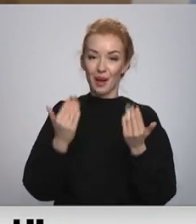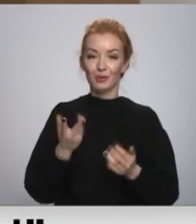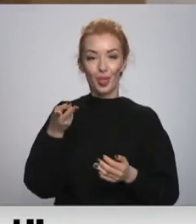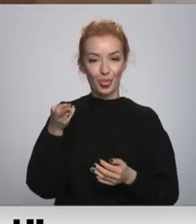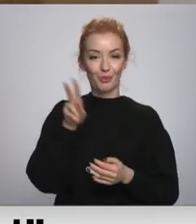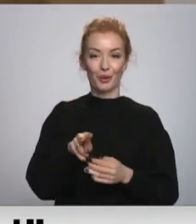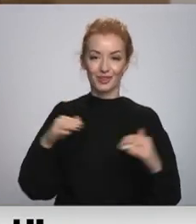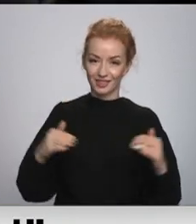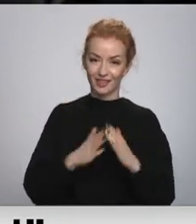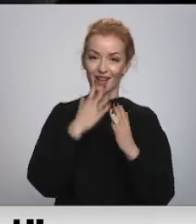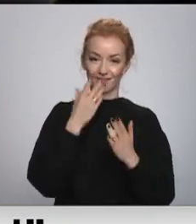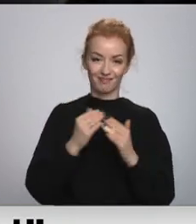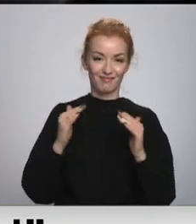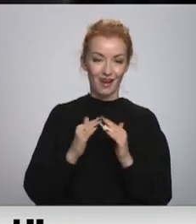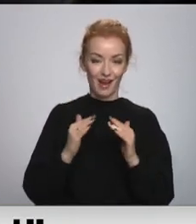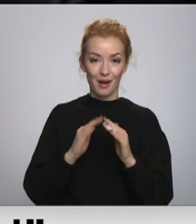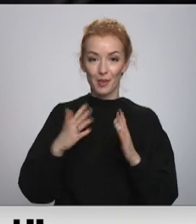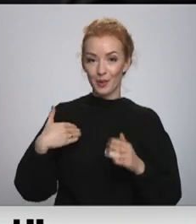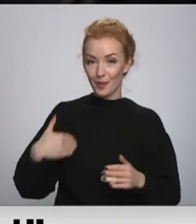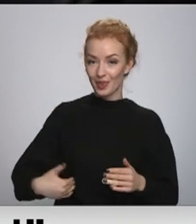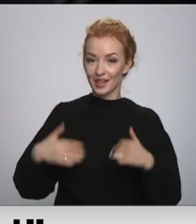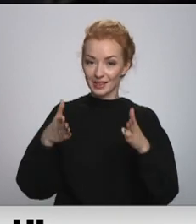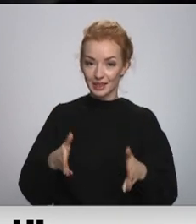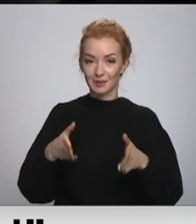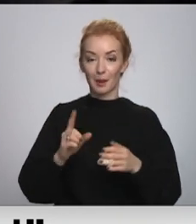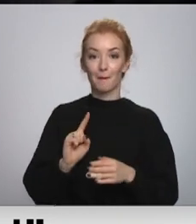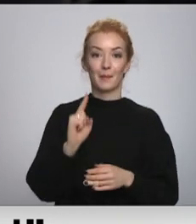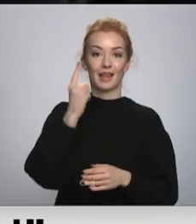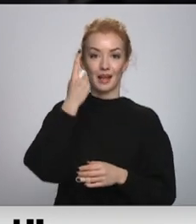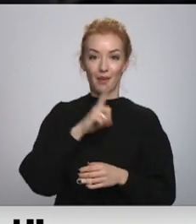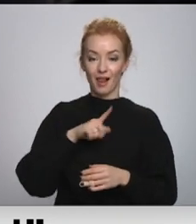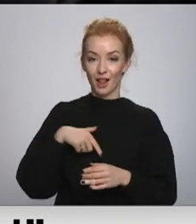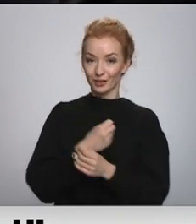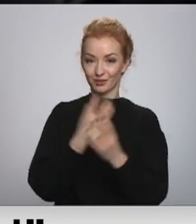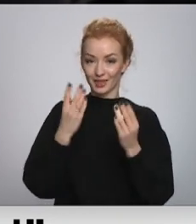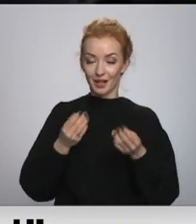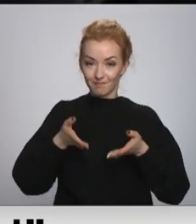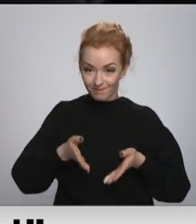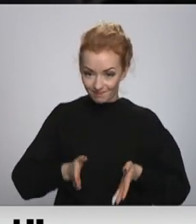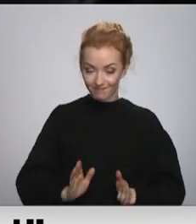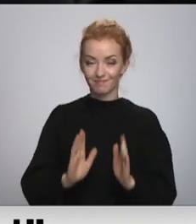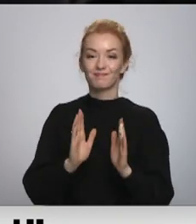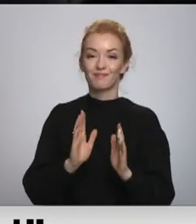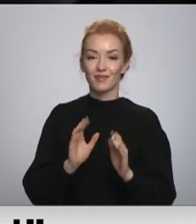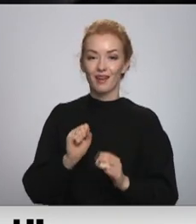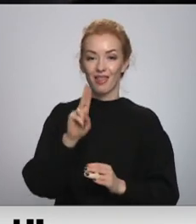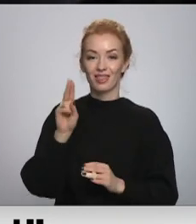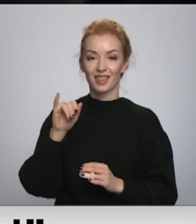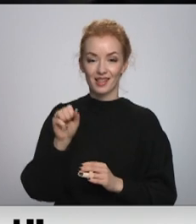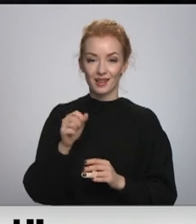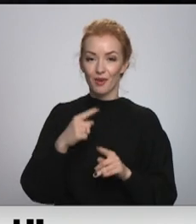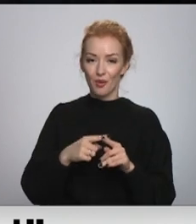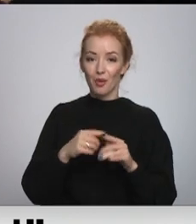dubulta svētka mūsu mājās. Savukārt Kuldīgas slimnīcā pirmā Latvijas dzimšanas dienā savus vecākus sveica Annija.